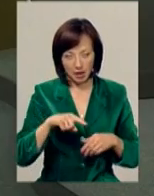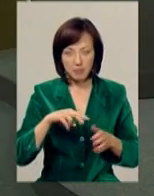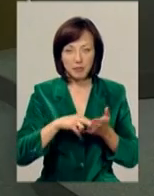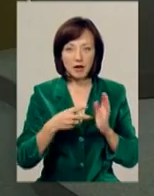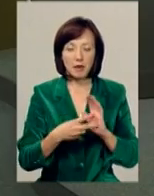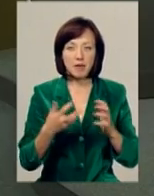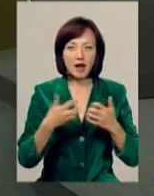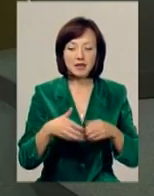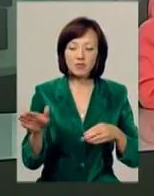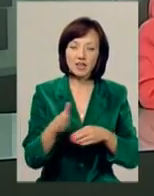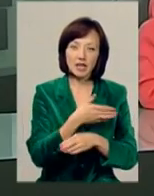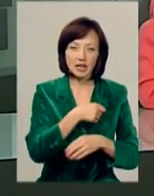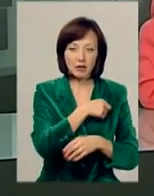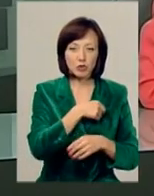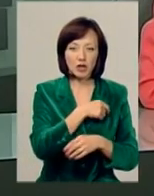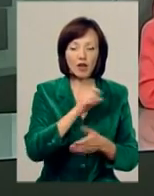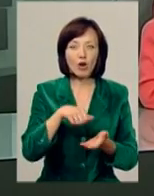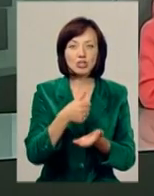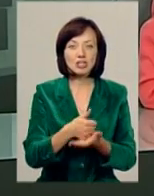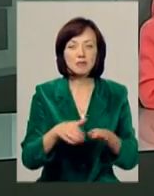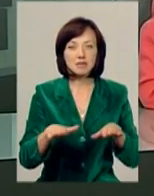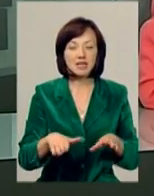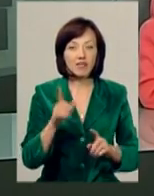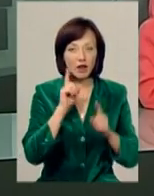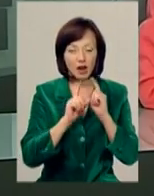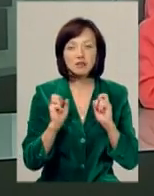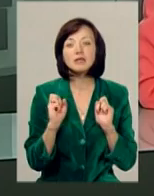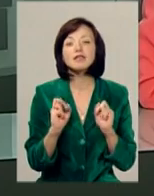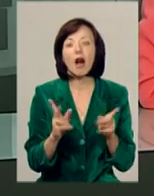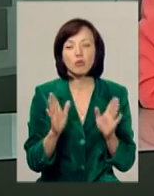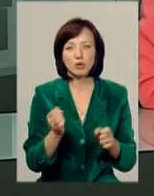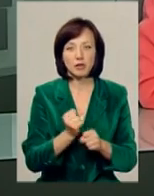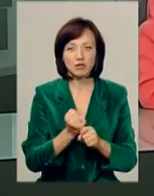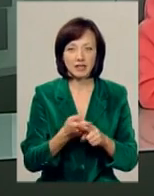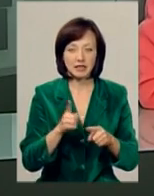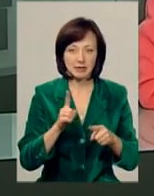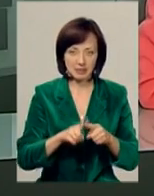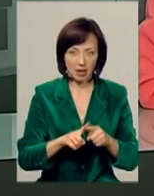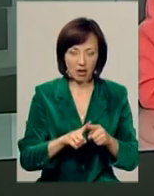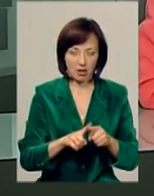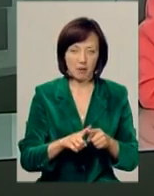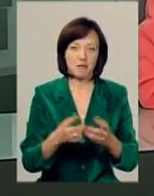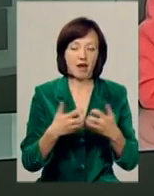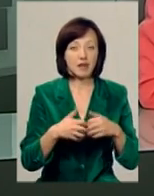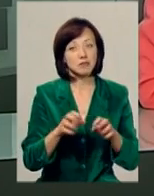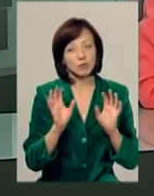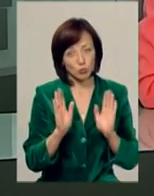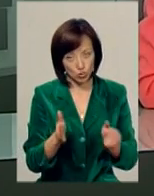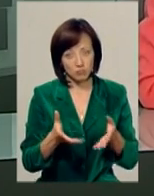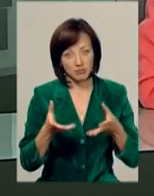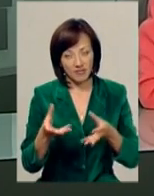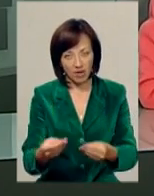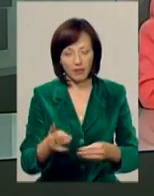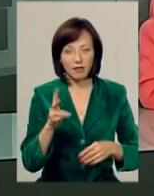механізм відкликання депутатів та очільників місцевих рад яким чином буде працювати цей механізм і Чи буде він дієвим засобом